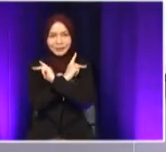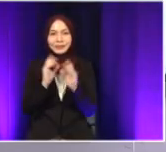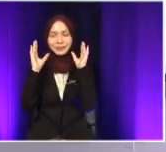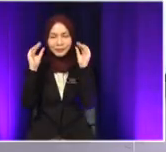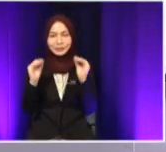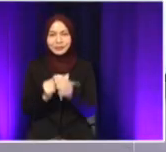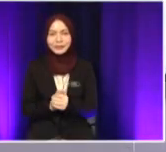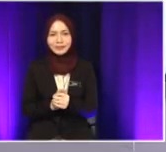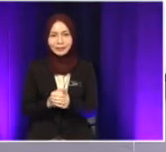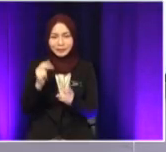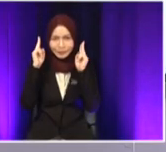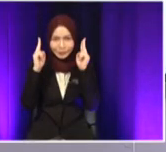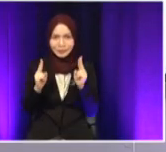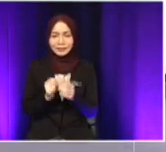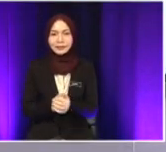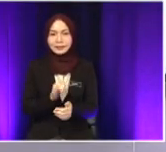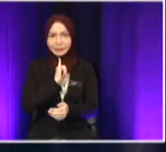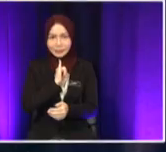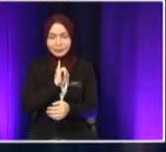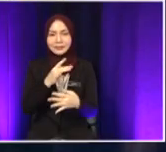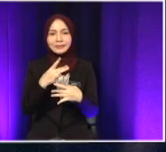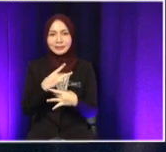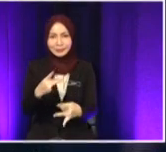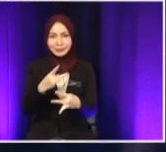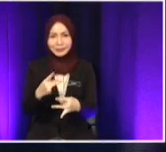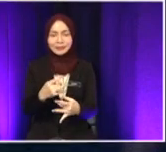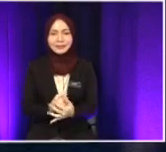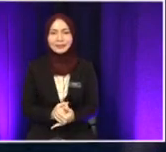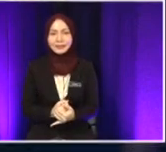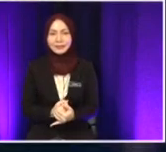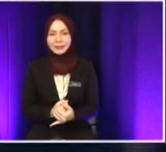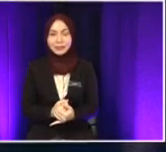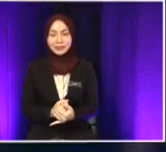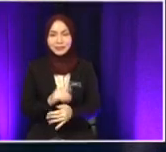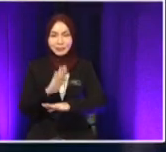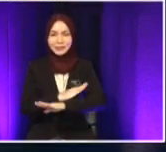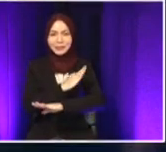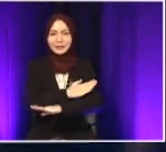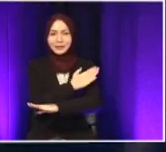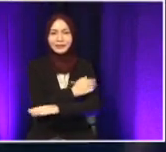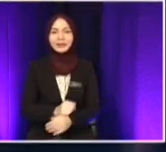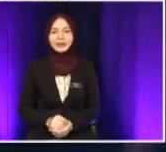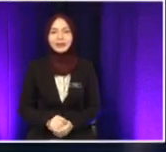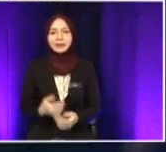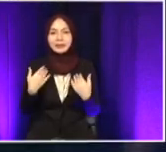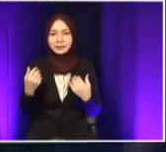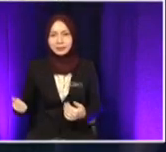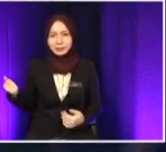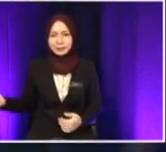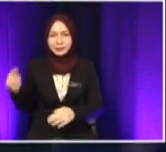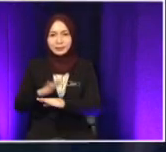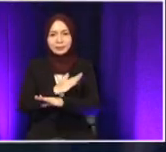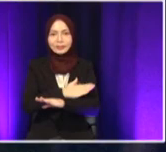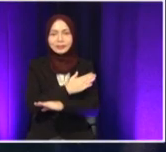Ustaz saya ini memang sangat meminati music kita hanya genda dan sebagainya tambah pula amrik-murid kita di rumah